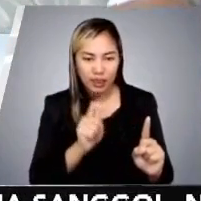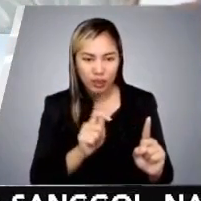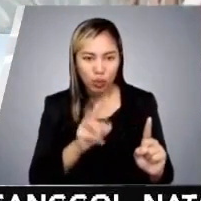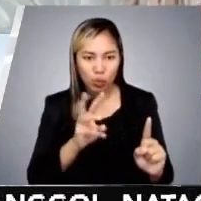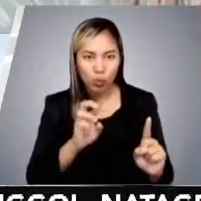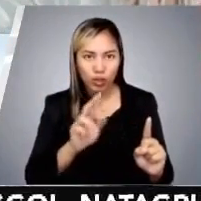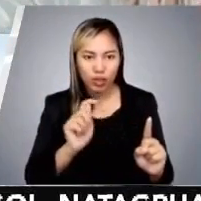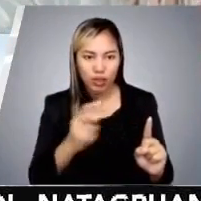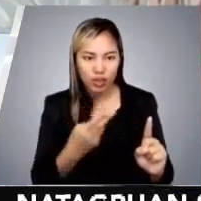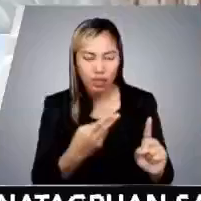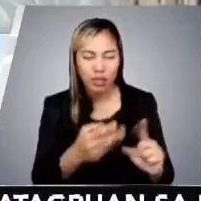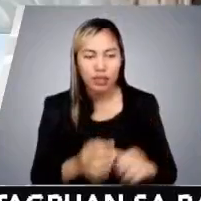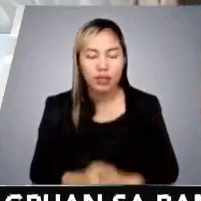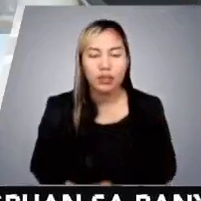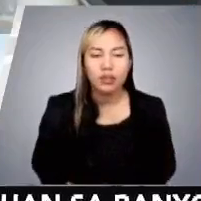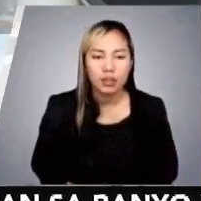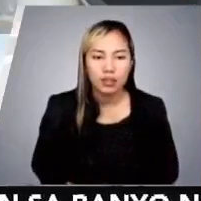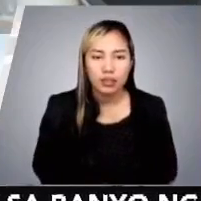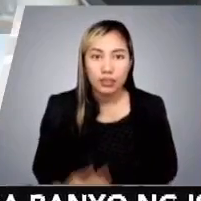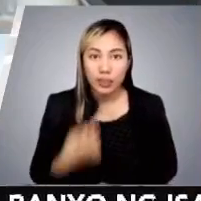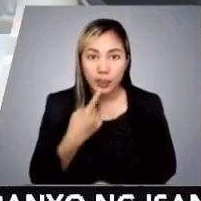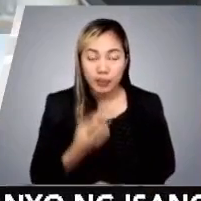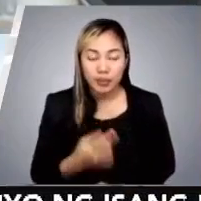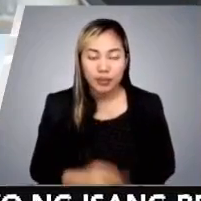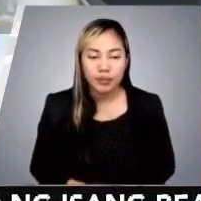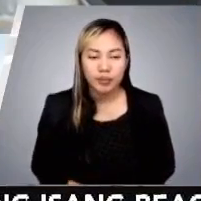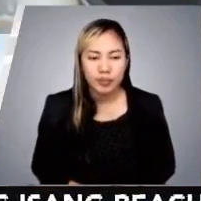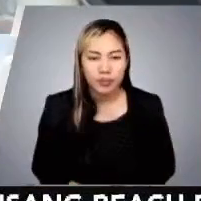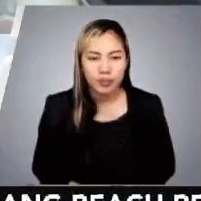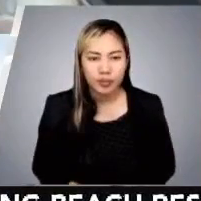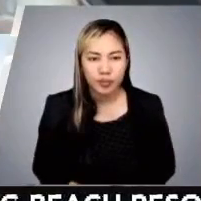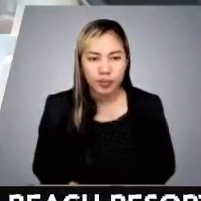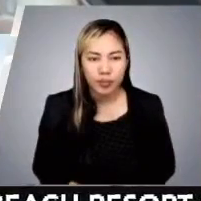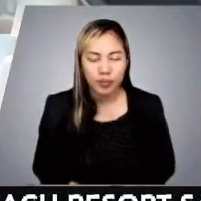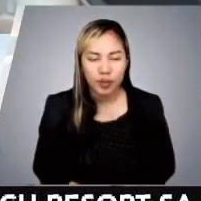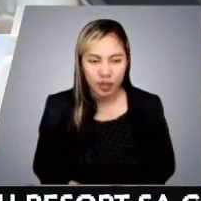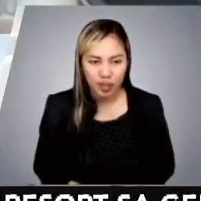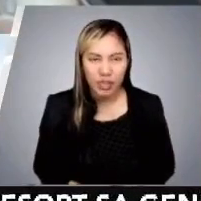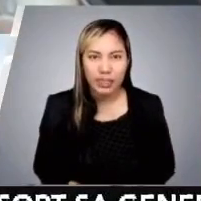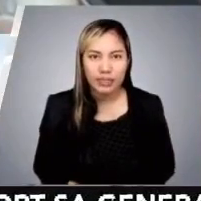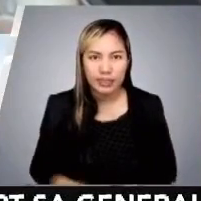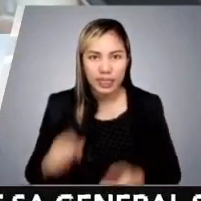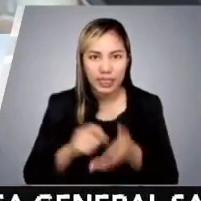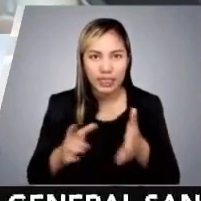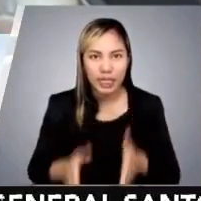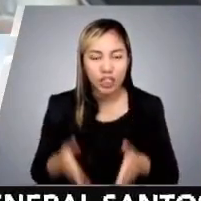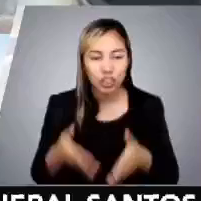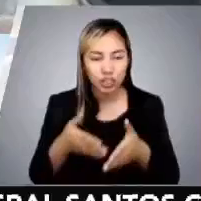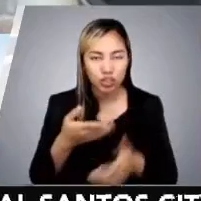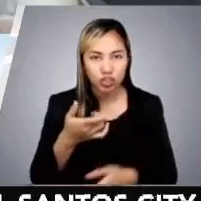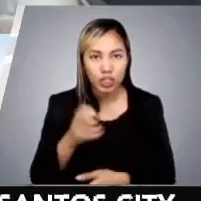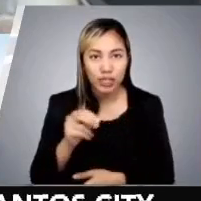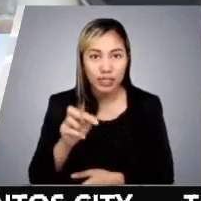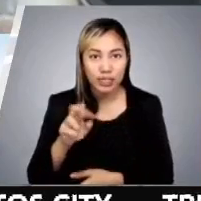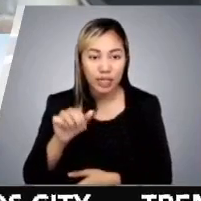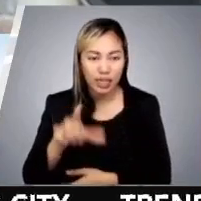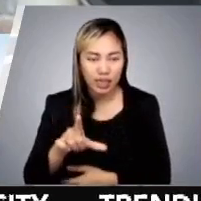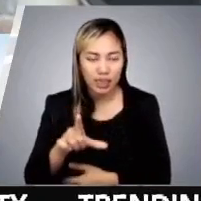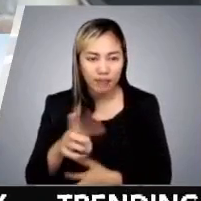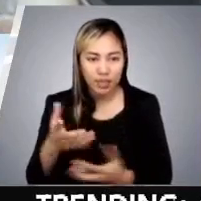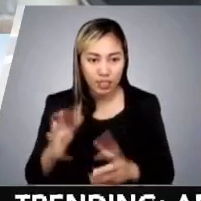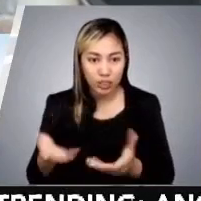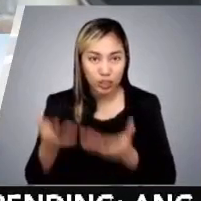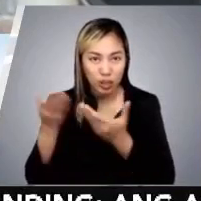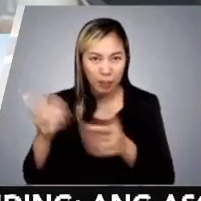Barbers, inihain na ng House Secretary General ang arrest order sa opisina ni Roque. Pero hindi raw yun tinanggap ng kanyang